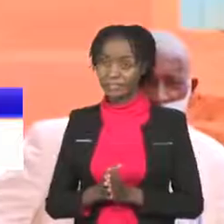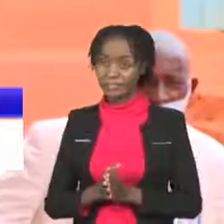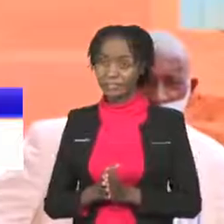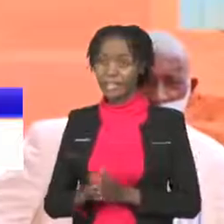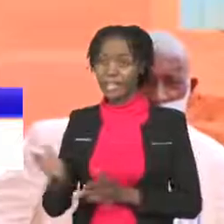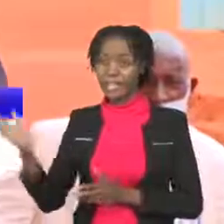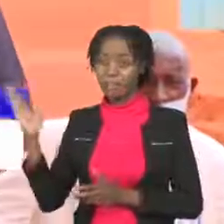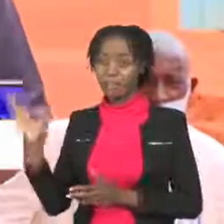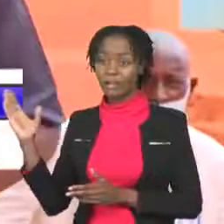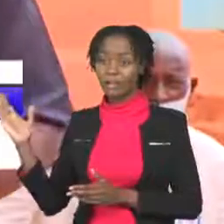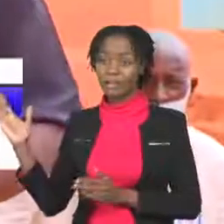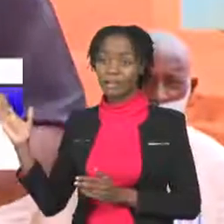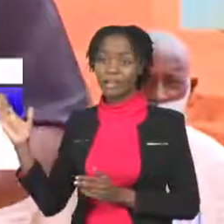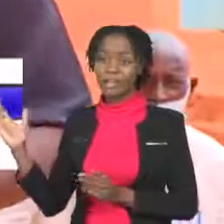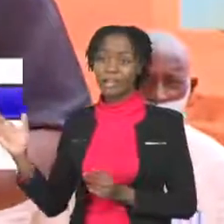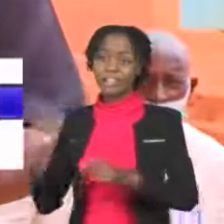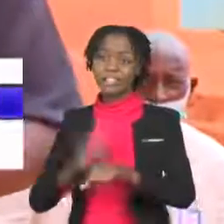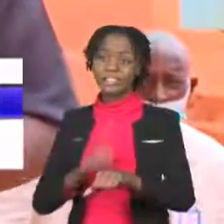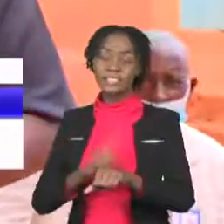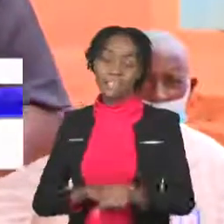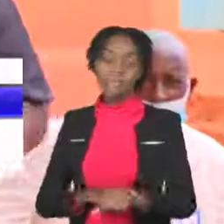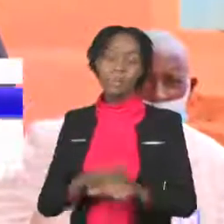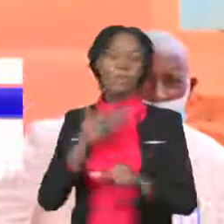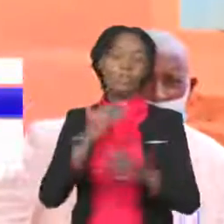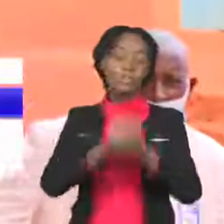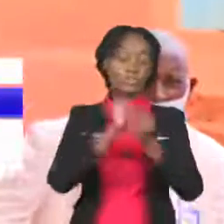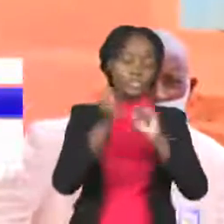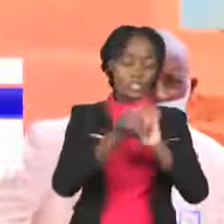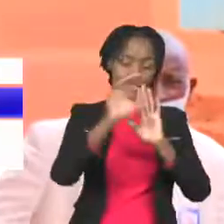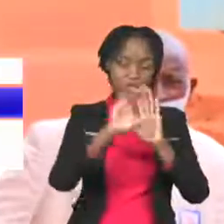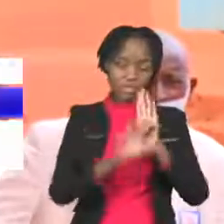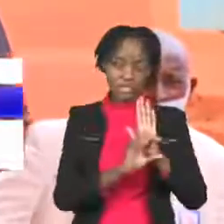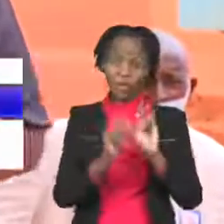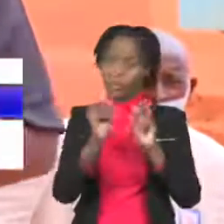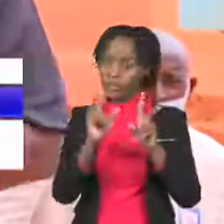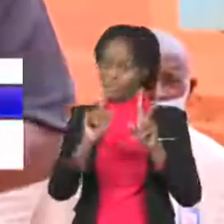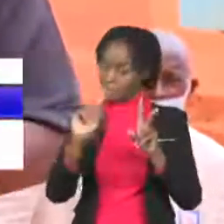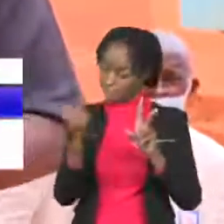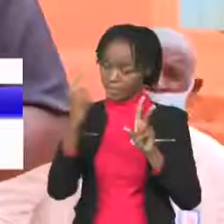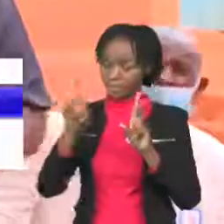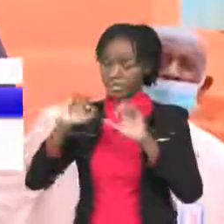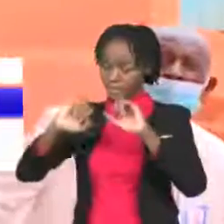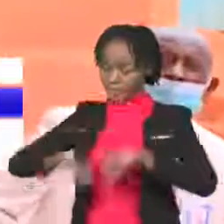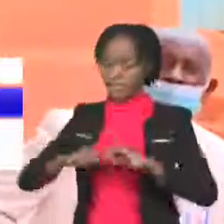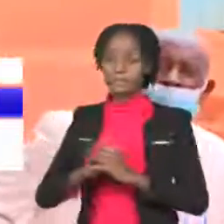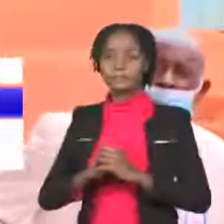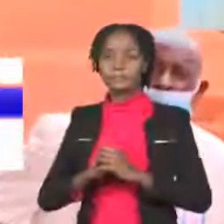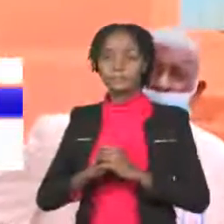ya mjadala wa mambo ya kubadilisha katiba, lazima tukubaliane